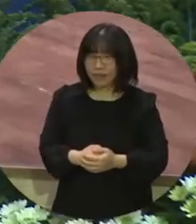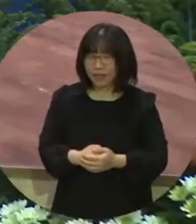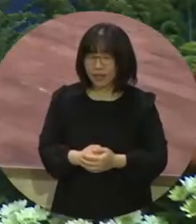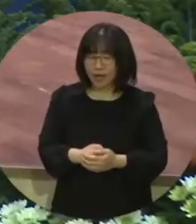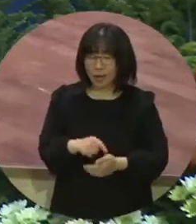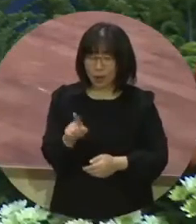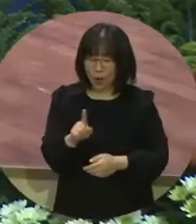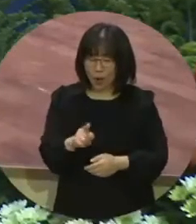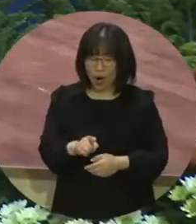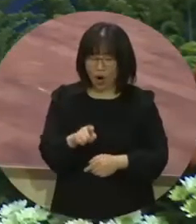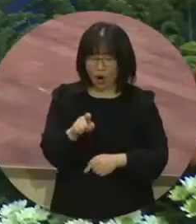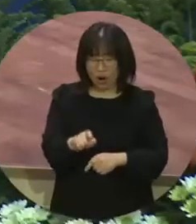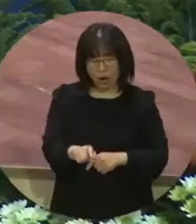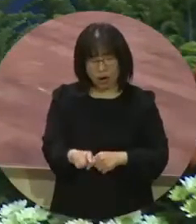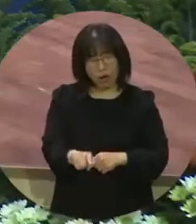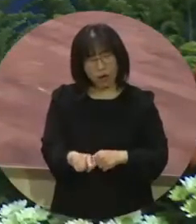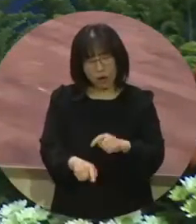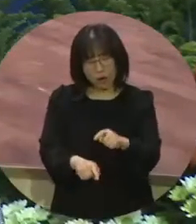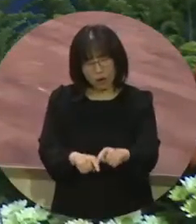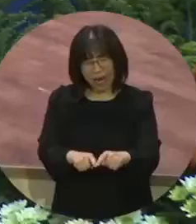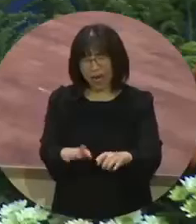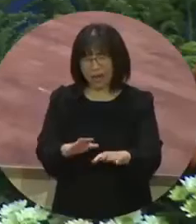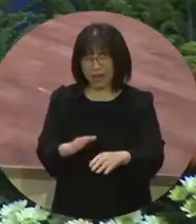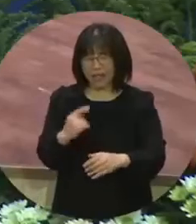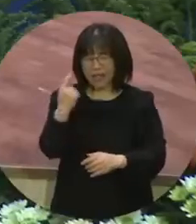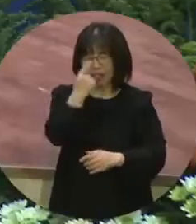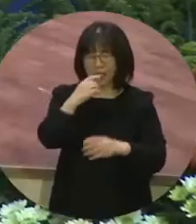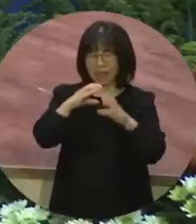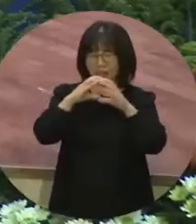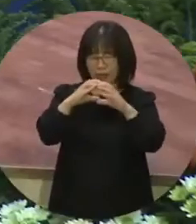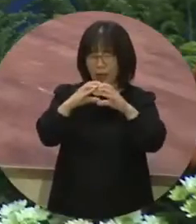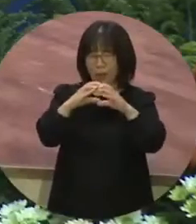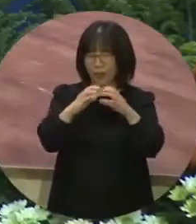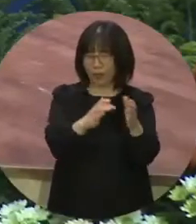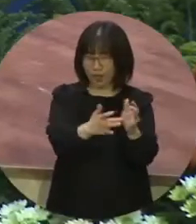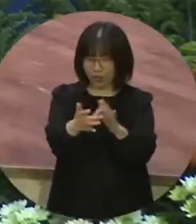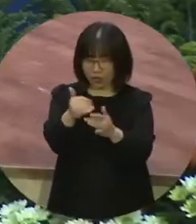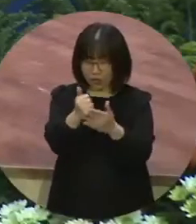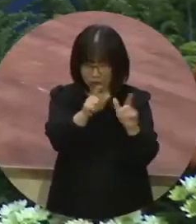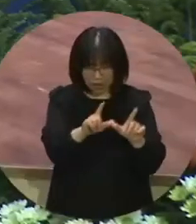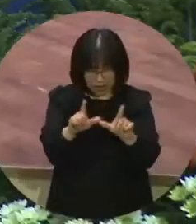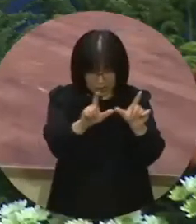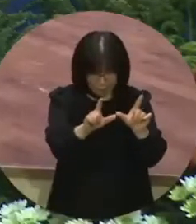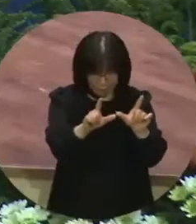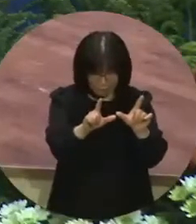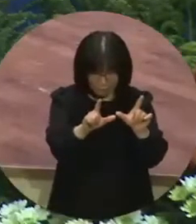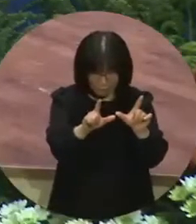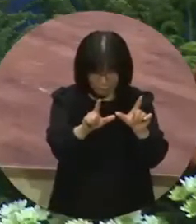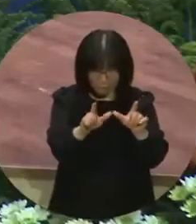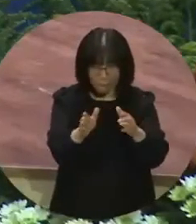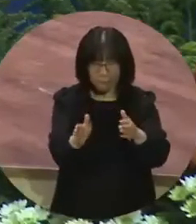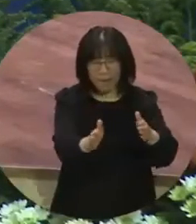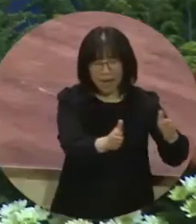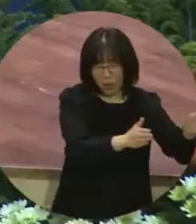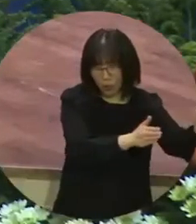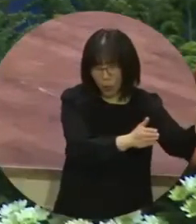걸음과 경건의 이미지로 각인되어 있는 예수님의 생애를 다른 각도에서 조명했습니다. 이